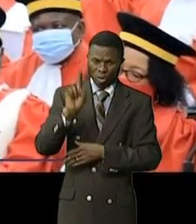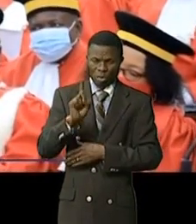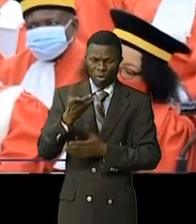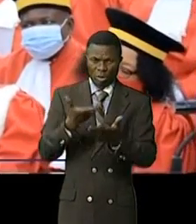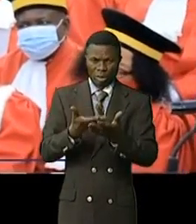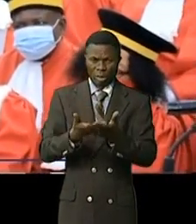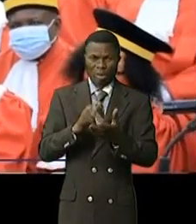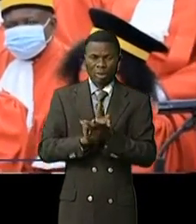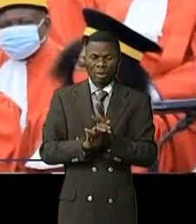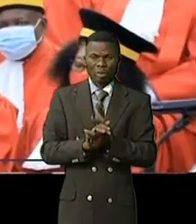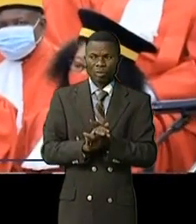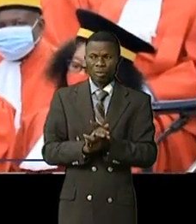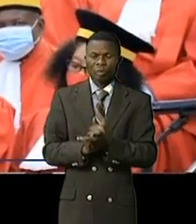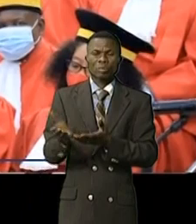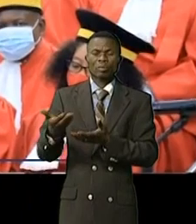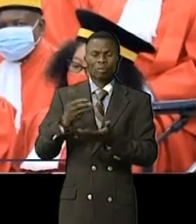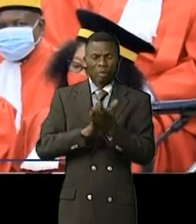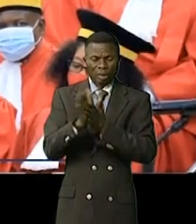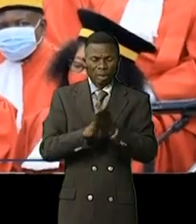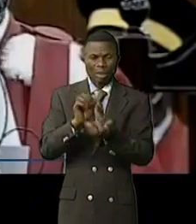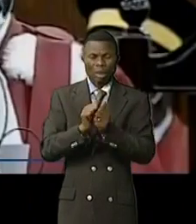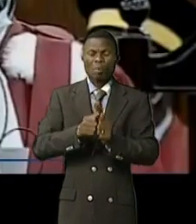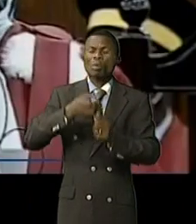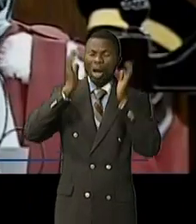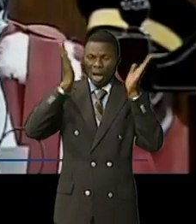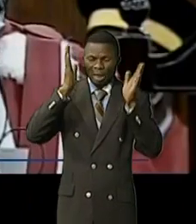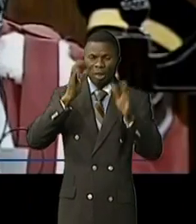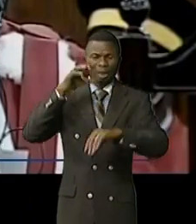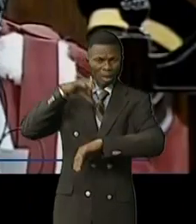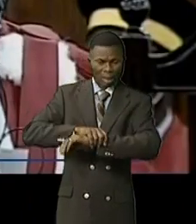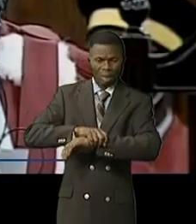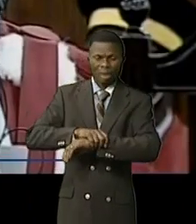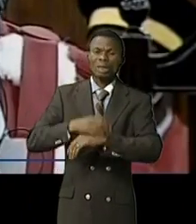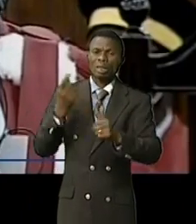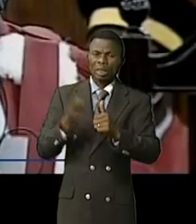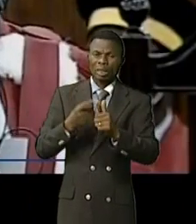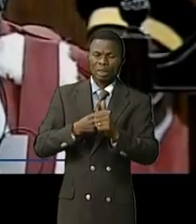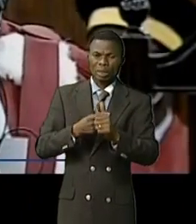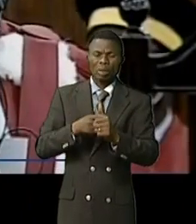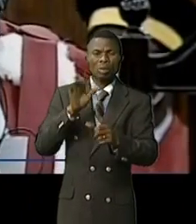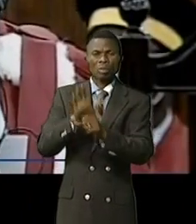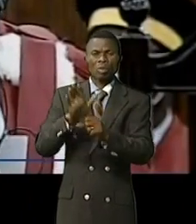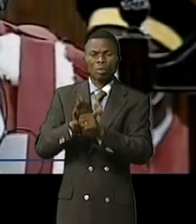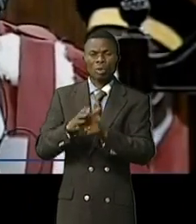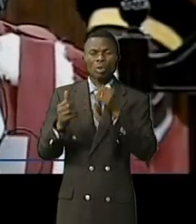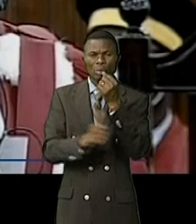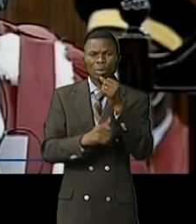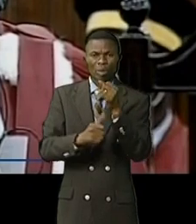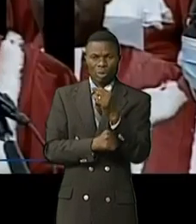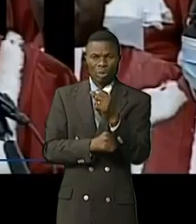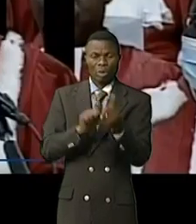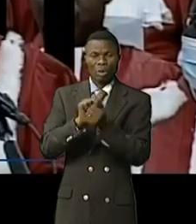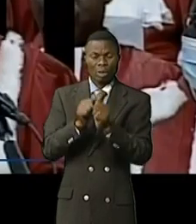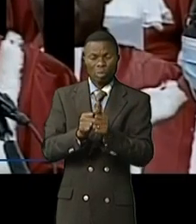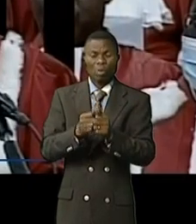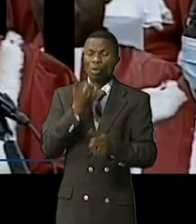qui suit. Le recours à la flagrance permet à la justice de rattraper notamment les nombreux bénéficiaires des immunités de poursuite